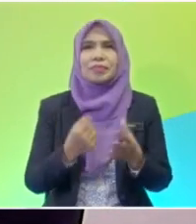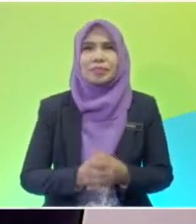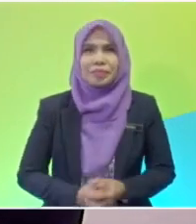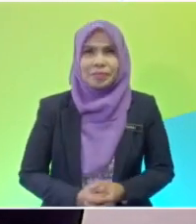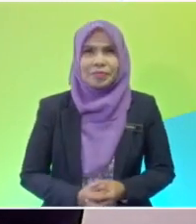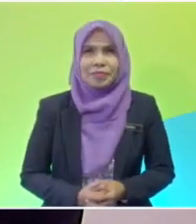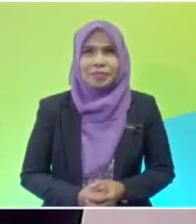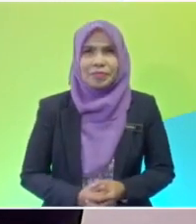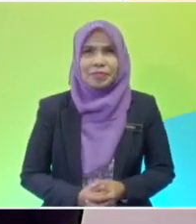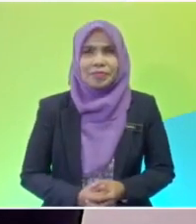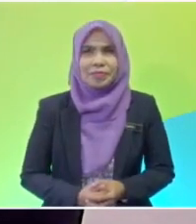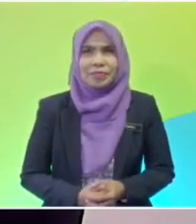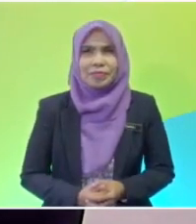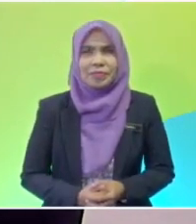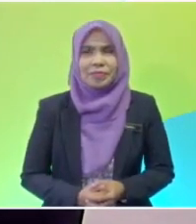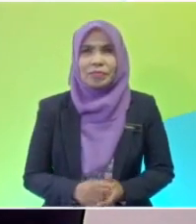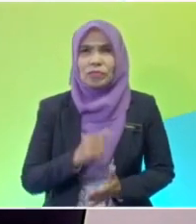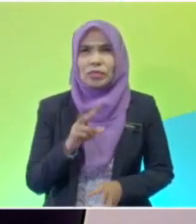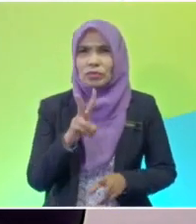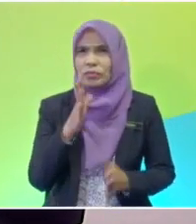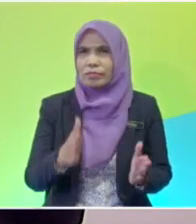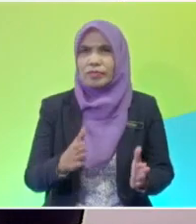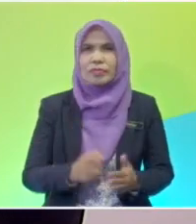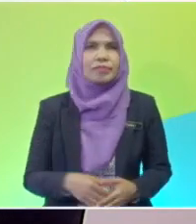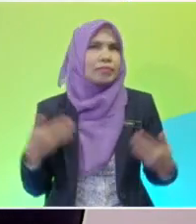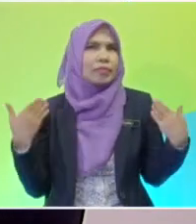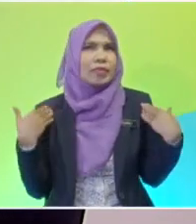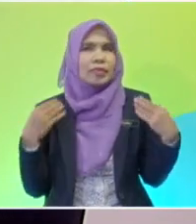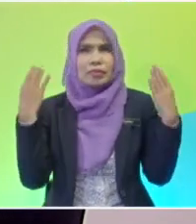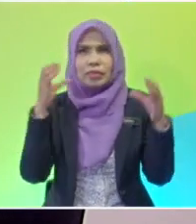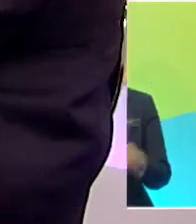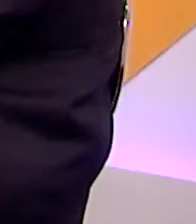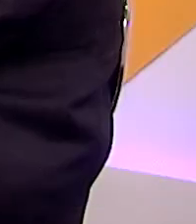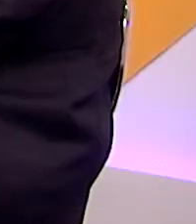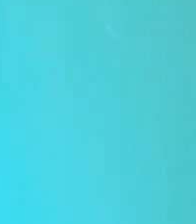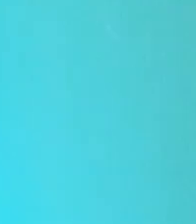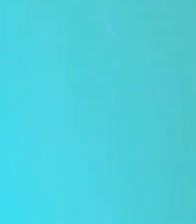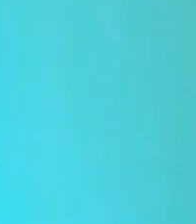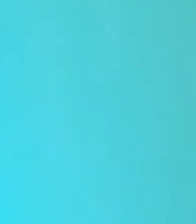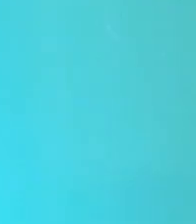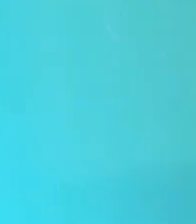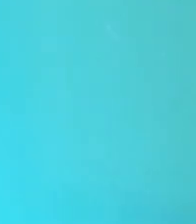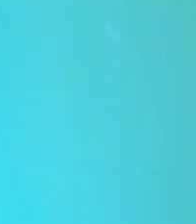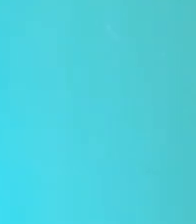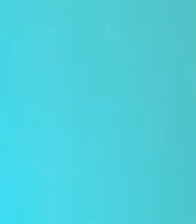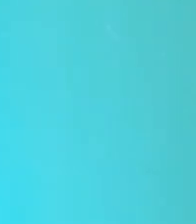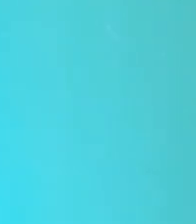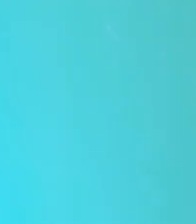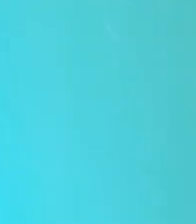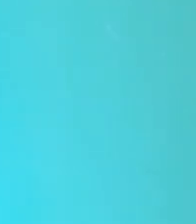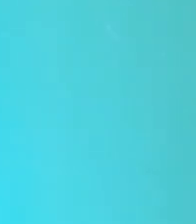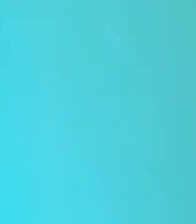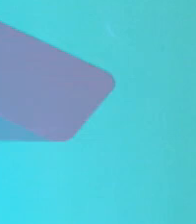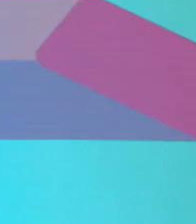kita tidak saja berdua di studio ini kita juga bersama dengan cekgu suhaili Abdul Gani Apakah buah Cikgu lama